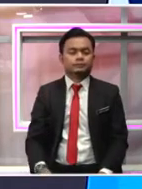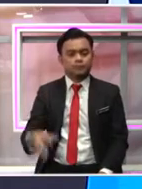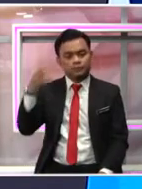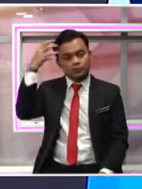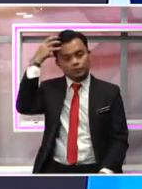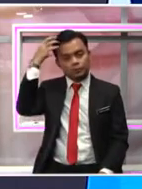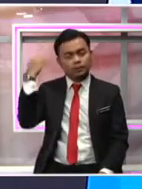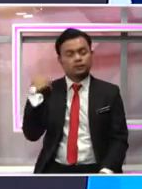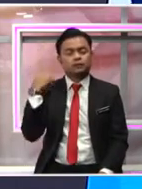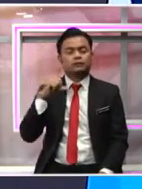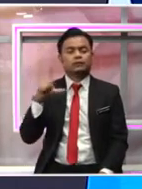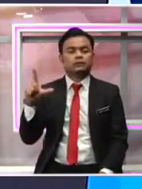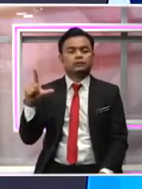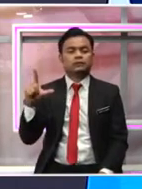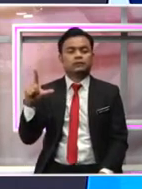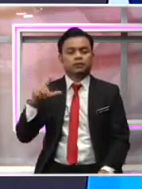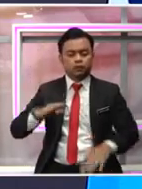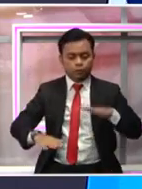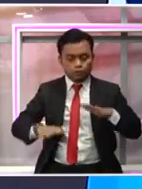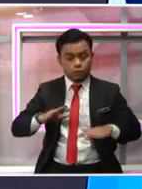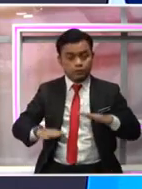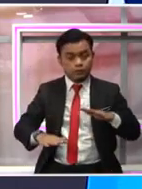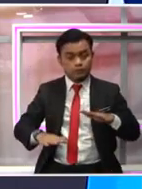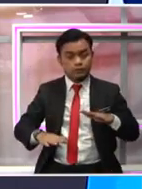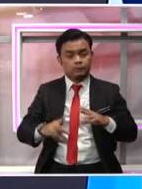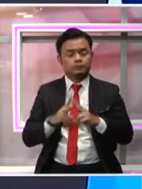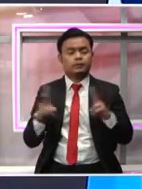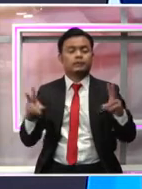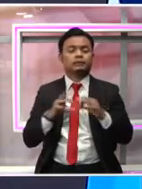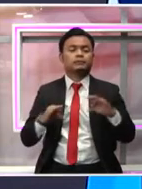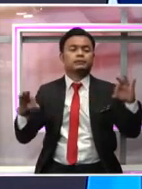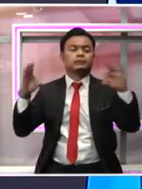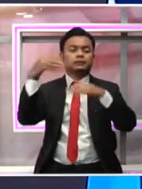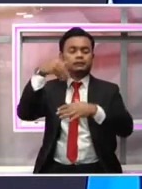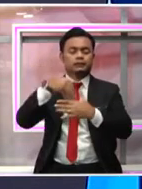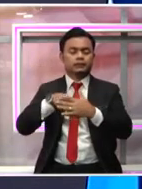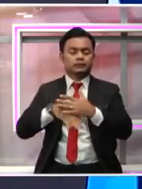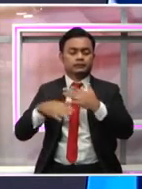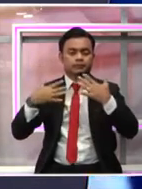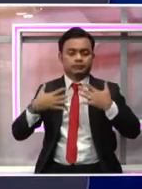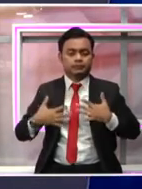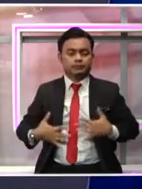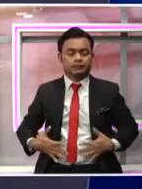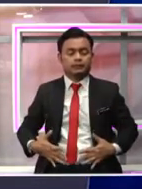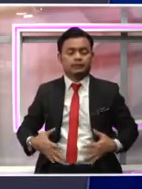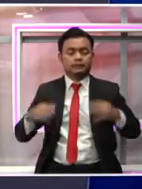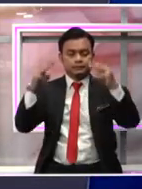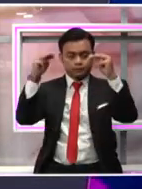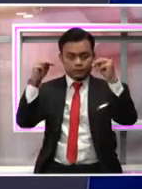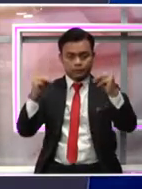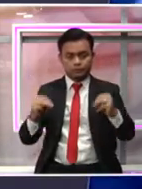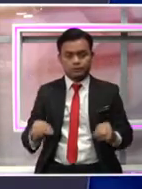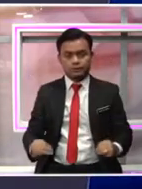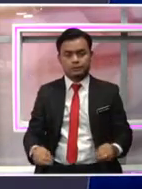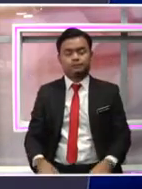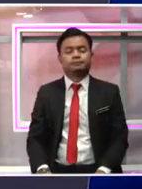penting di dalam badan manusia jadi subjeknya Hai kota-desa pilih otak